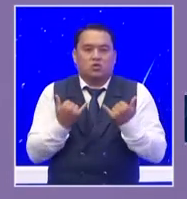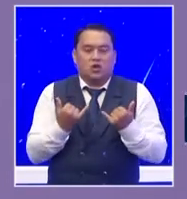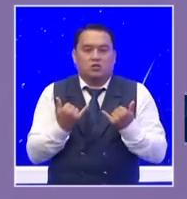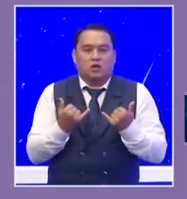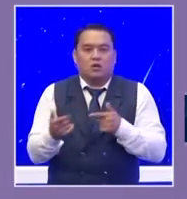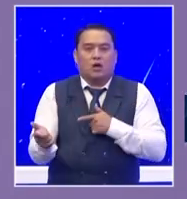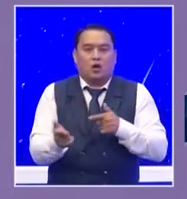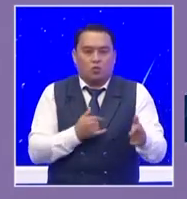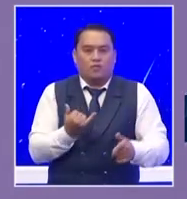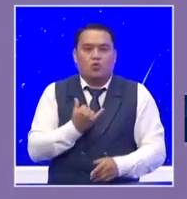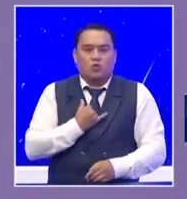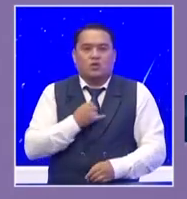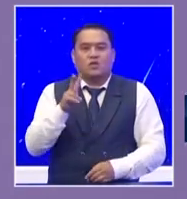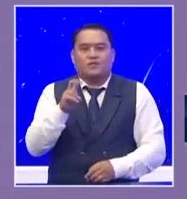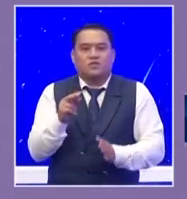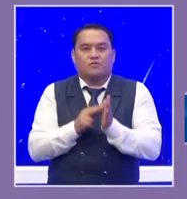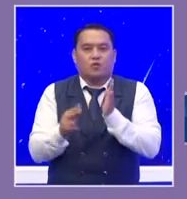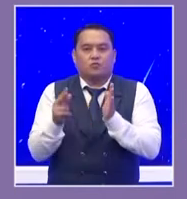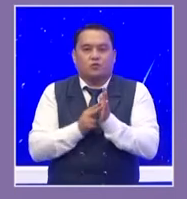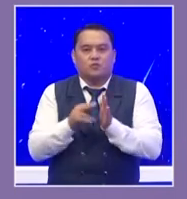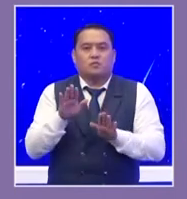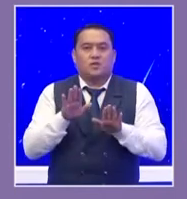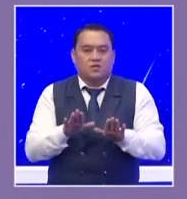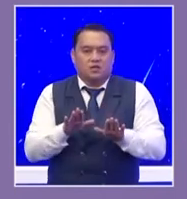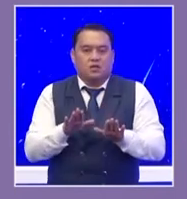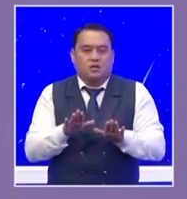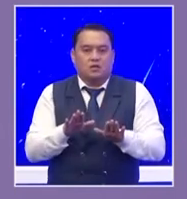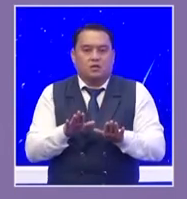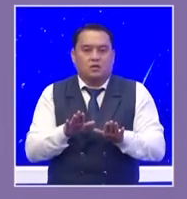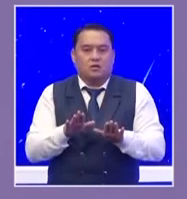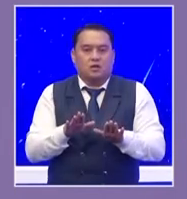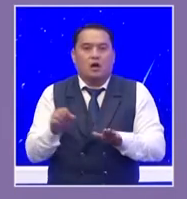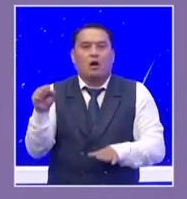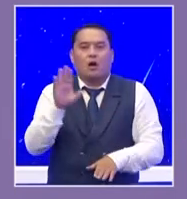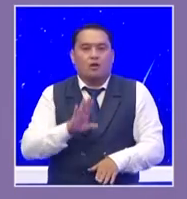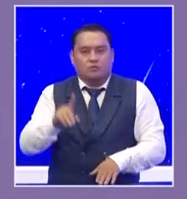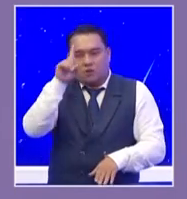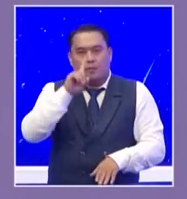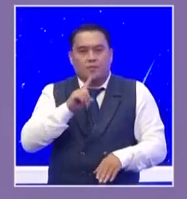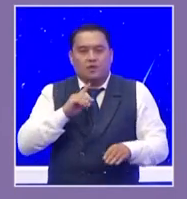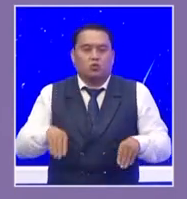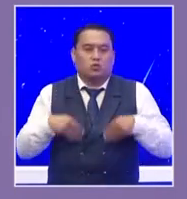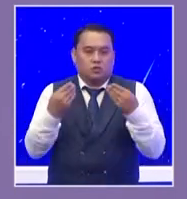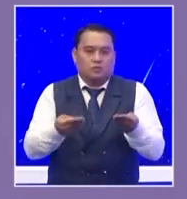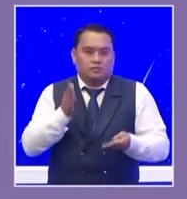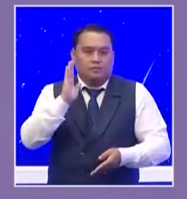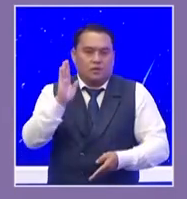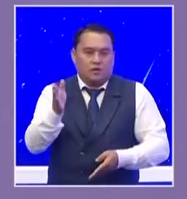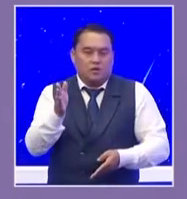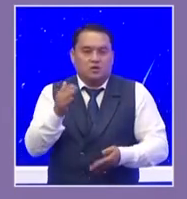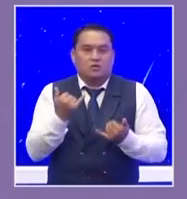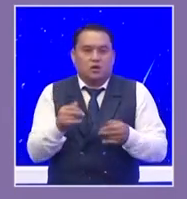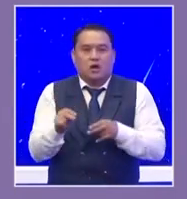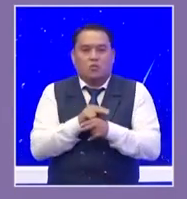Один готов у нас. На 288 мест, мы его к концу августа будем вводить в эксплуатацию. Сейчас